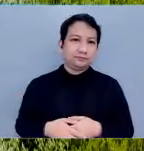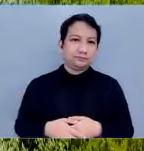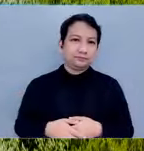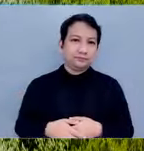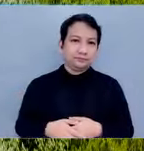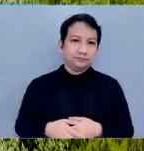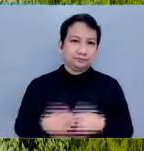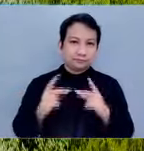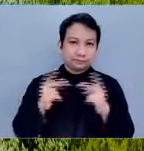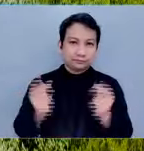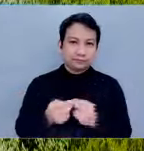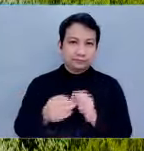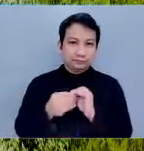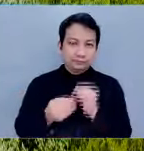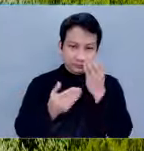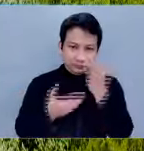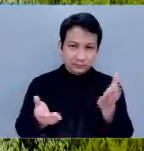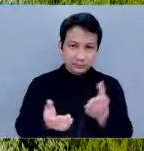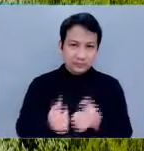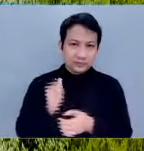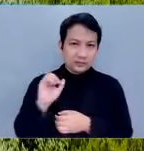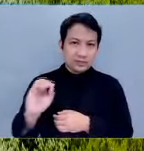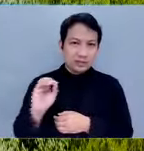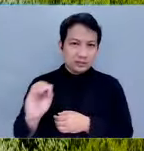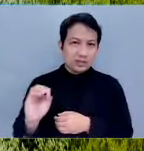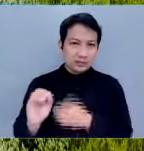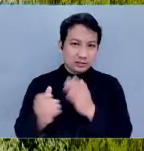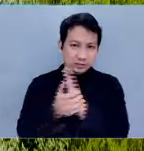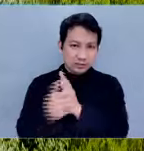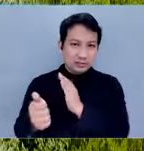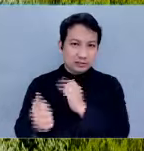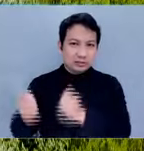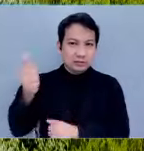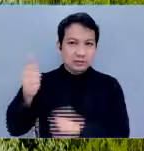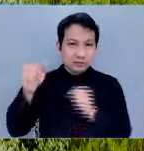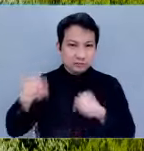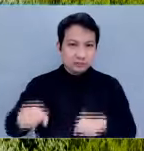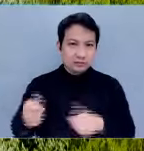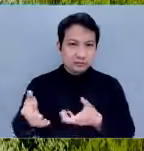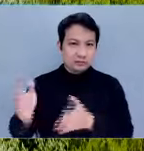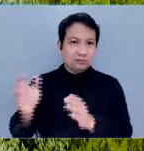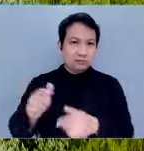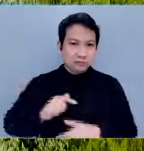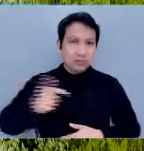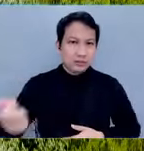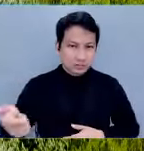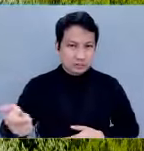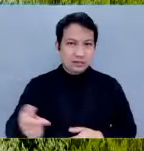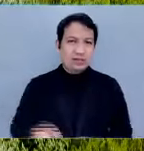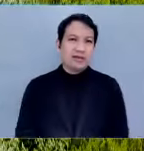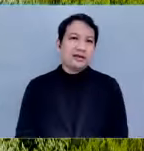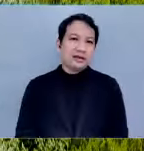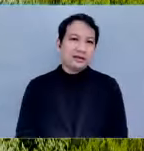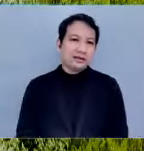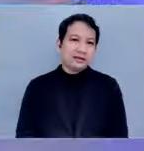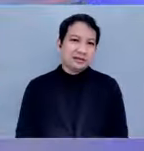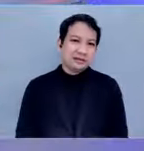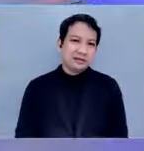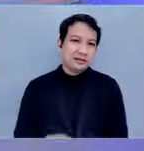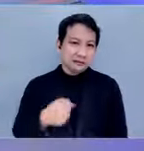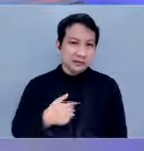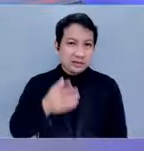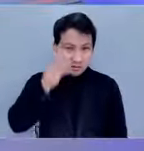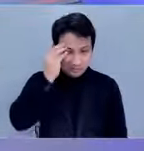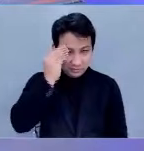ko, diba? Kung sinong mas magaling, sinong mas maikaya, dun mo ipasa. Well, dun din ako natuto kasi sa